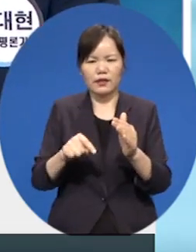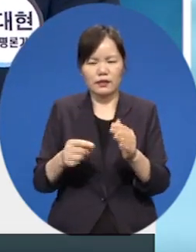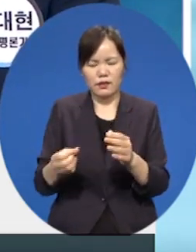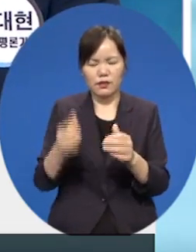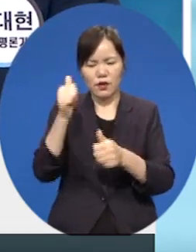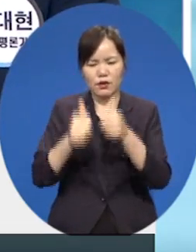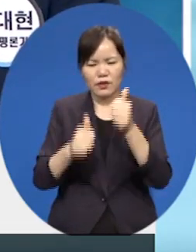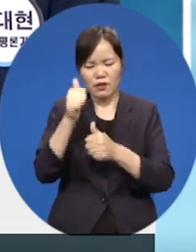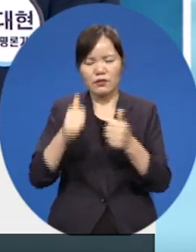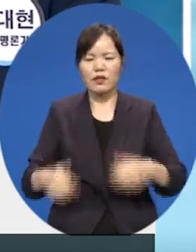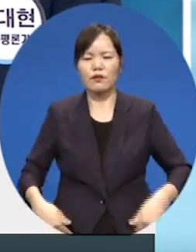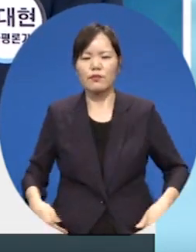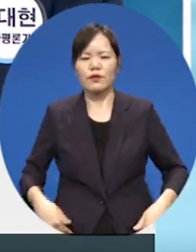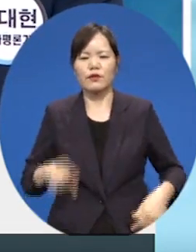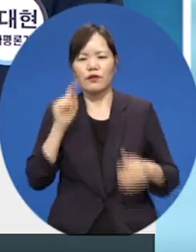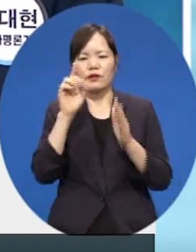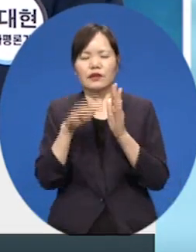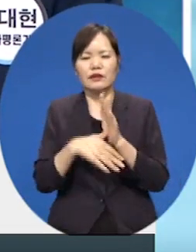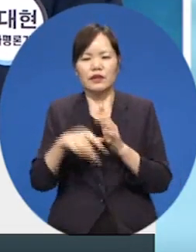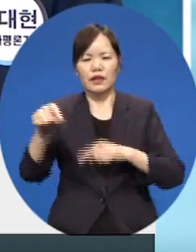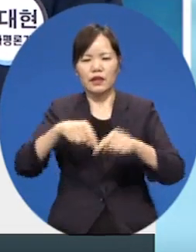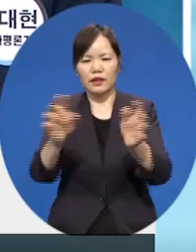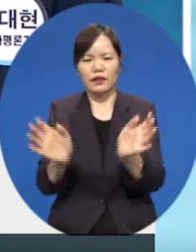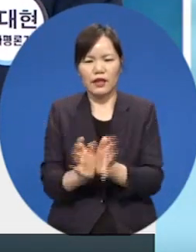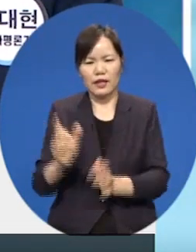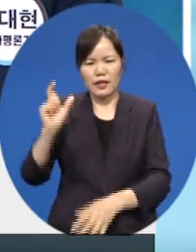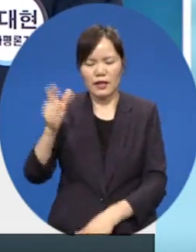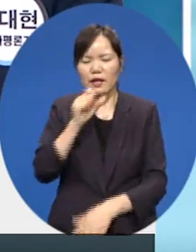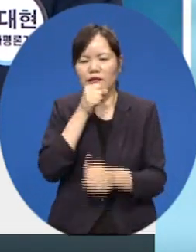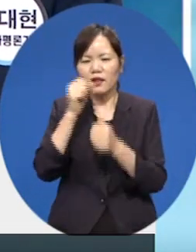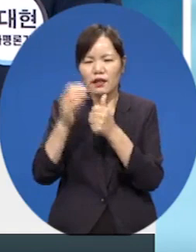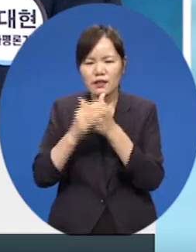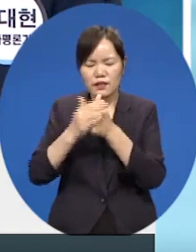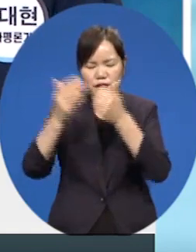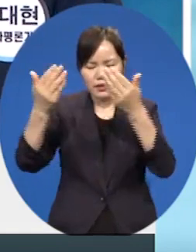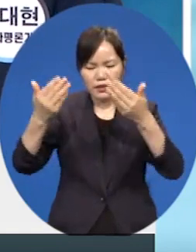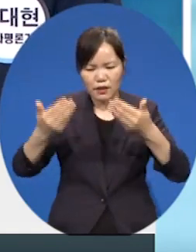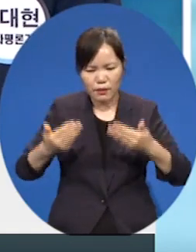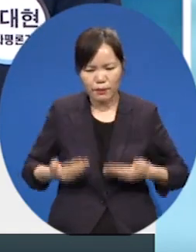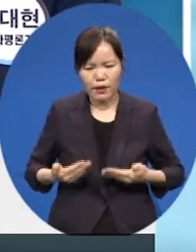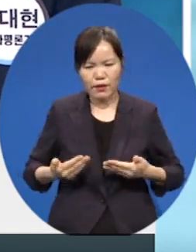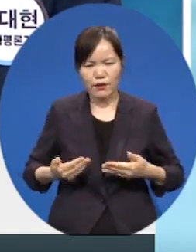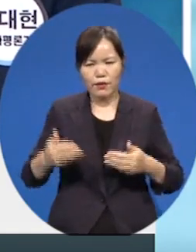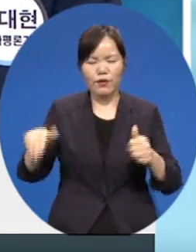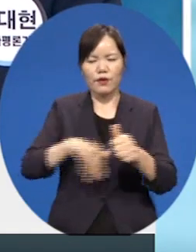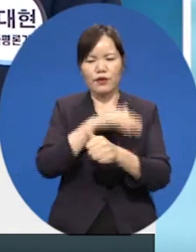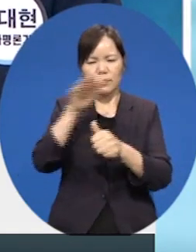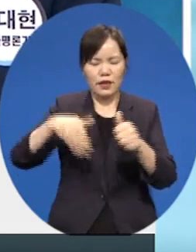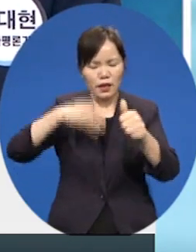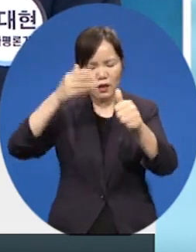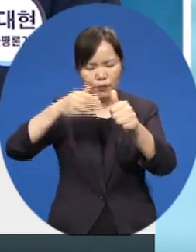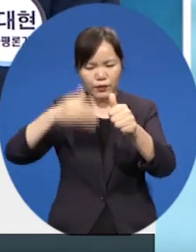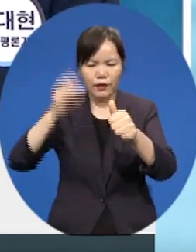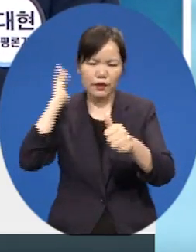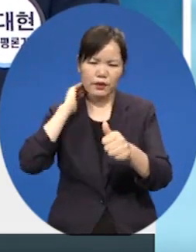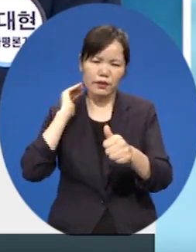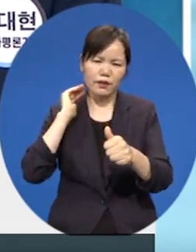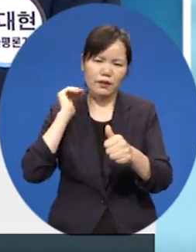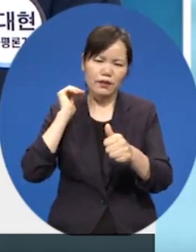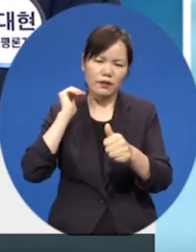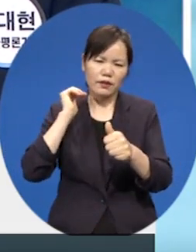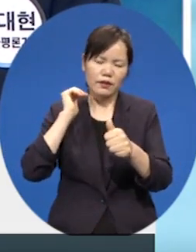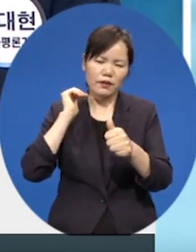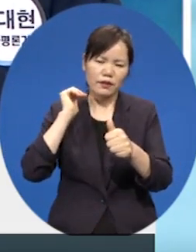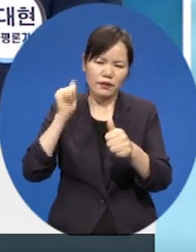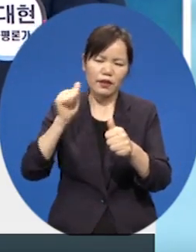봐야 될 필요가 있습니다. 그래야지만 당의 강력한 지지를 받으면서 동시에 민심에 호소하는 당의 대표주자, 대선주자가 될 수 있는